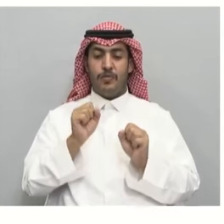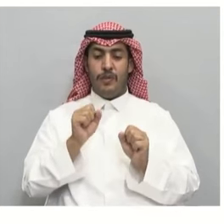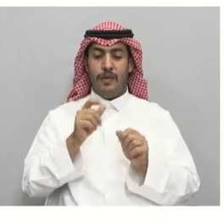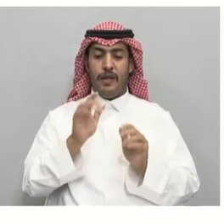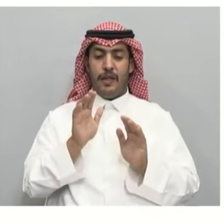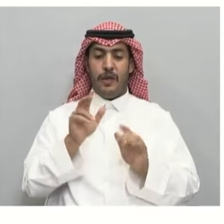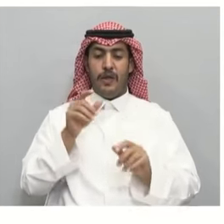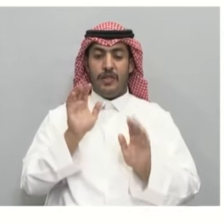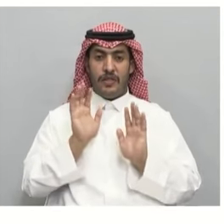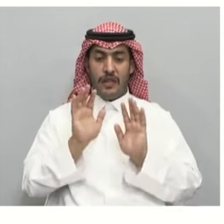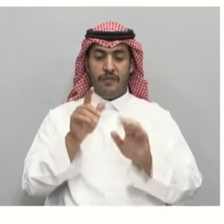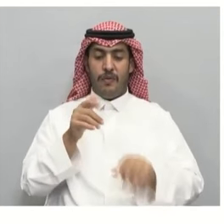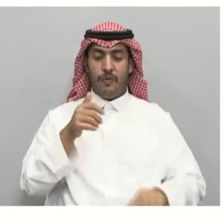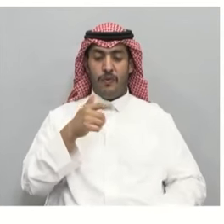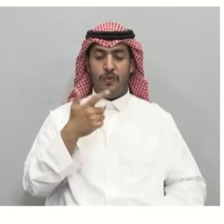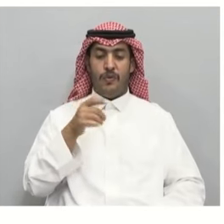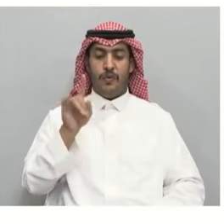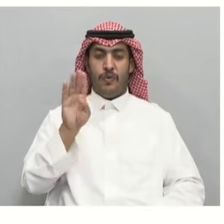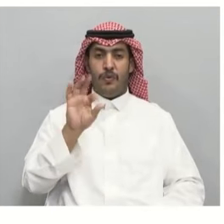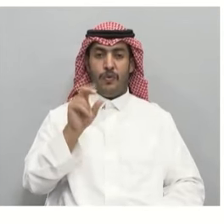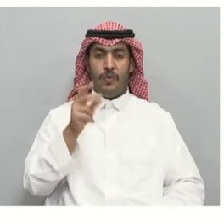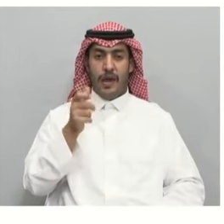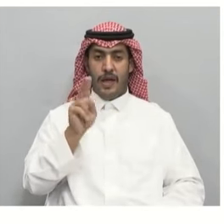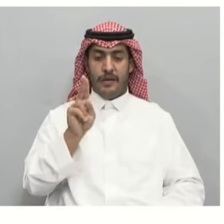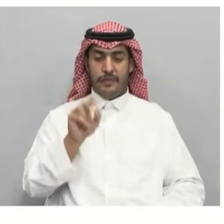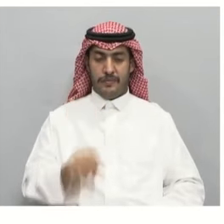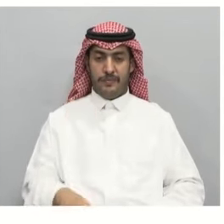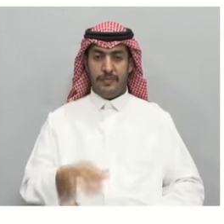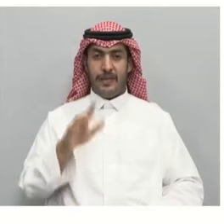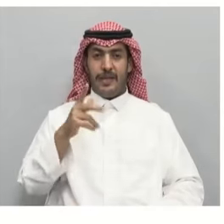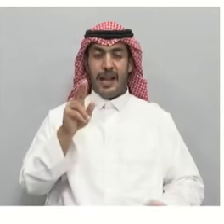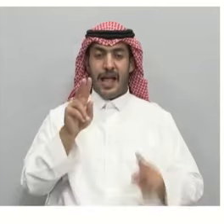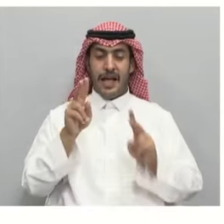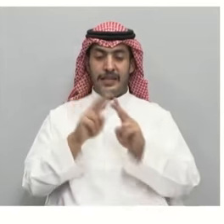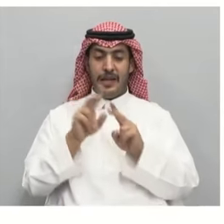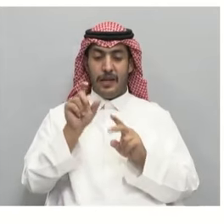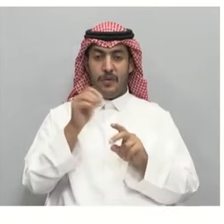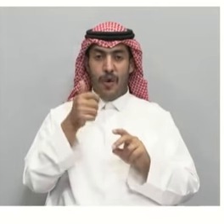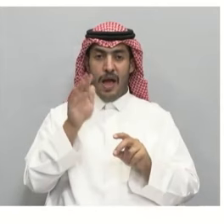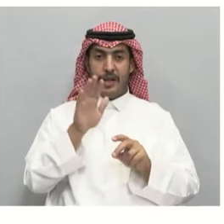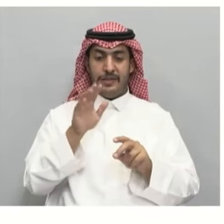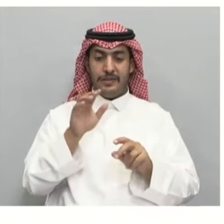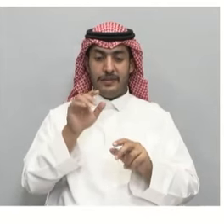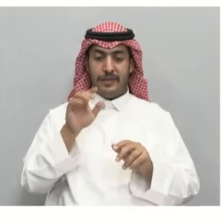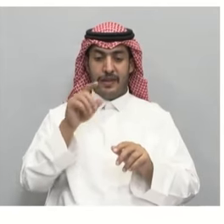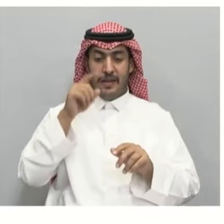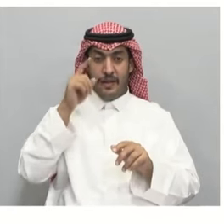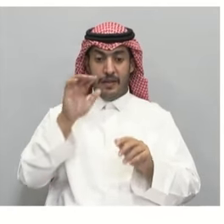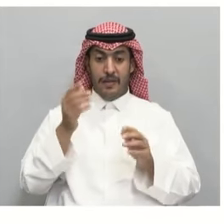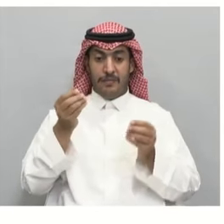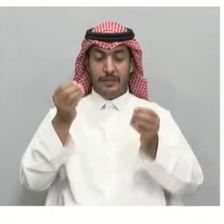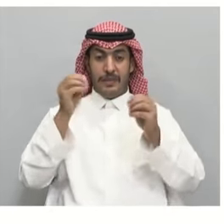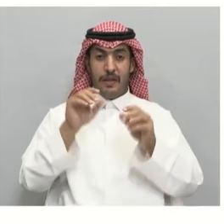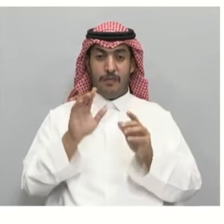الالكترونات في ماده ما استخدام اسلاك النحاس في المباني وكلما زادت